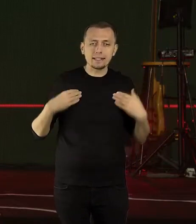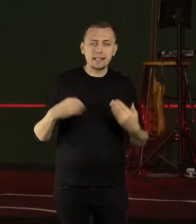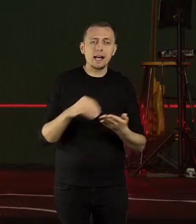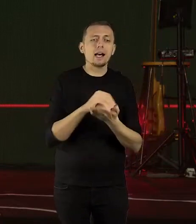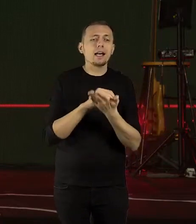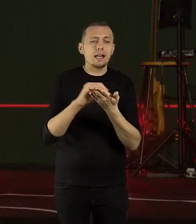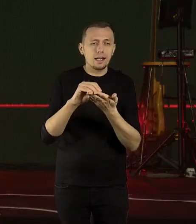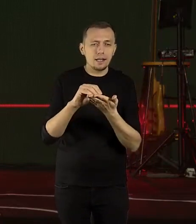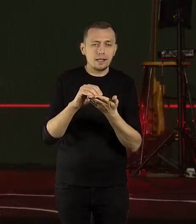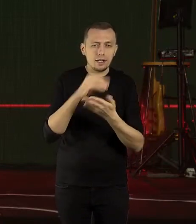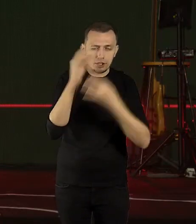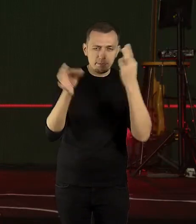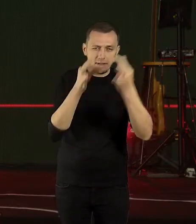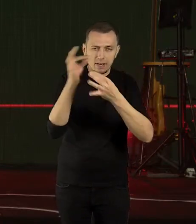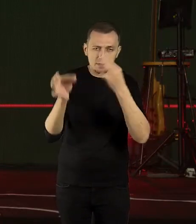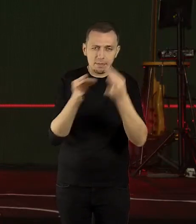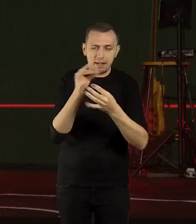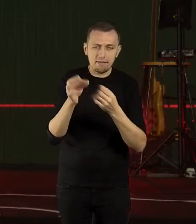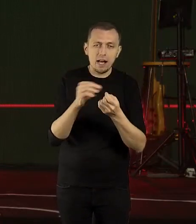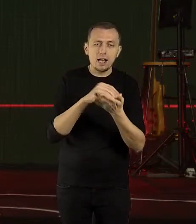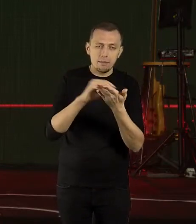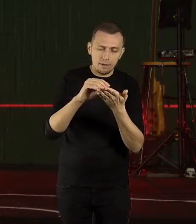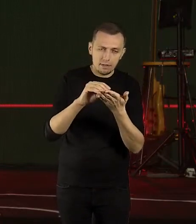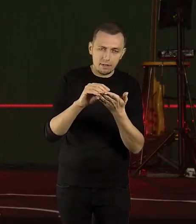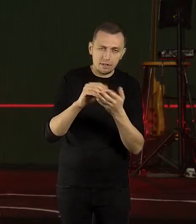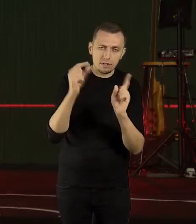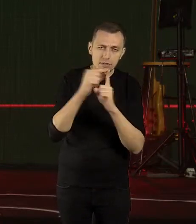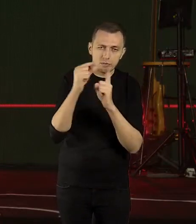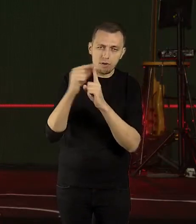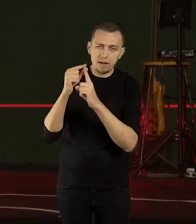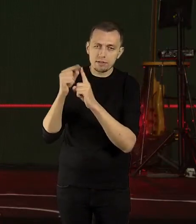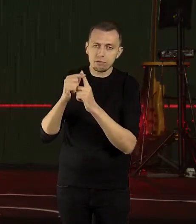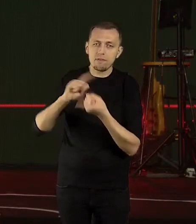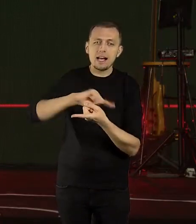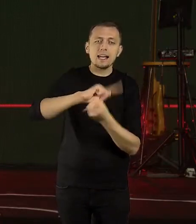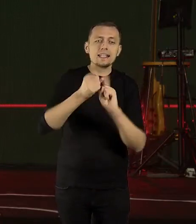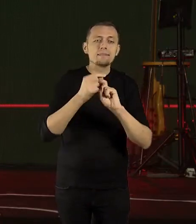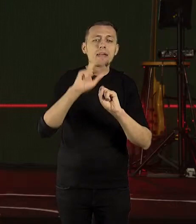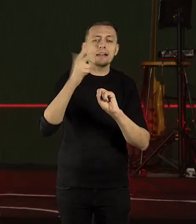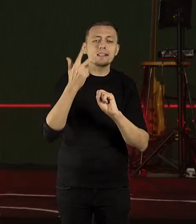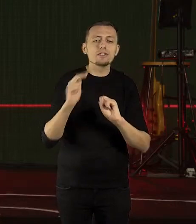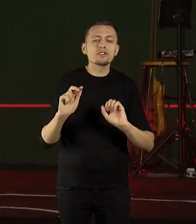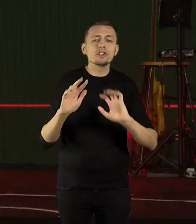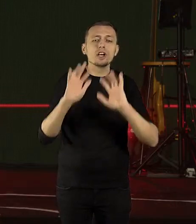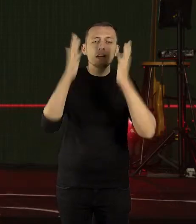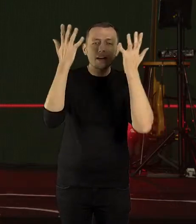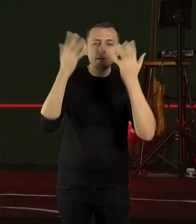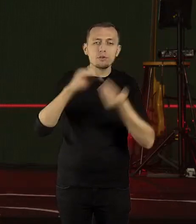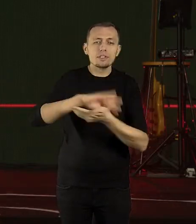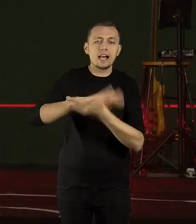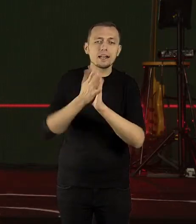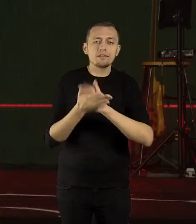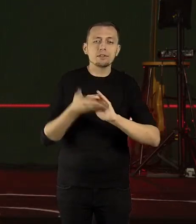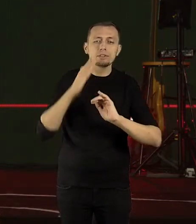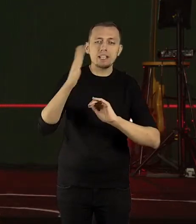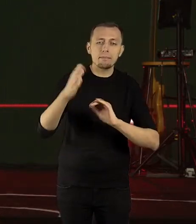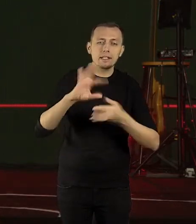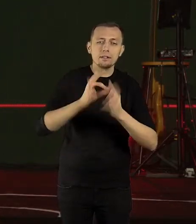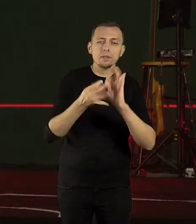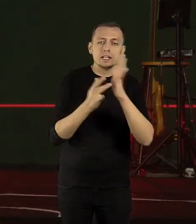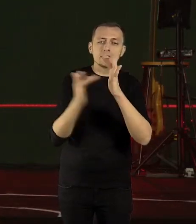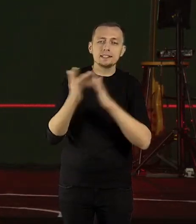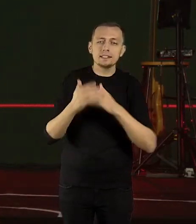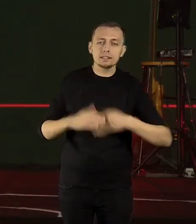które nastąpią na ziemi z powodu narodzin Jezusa. Jeszcze raz to podkreślę, bo to dzisiaj będzie ważne. Doświadcza